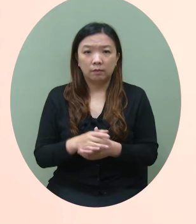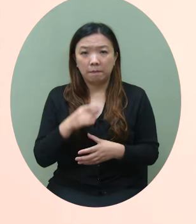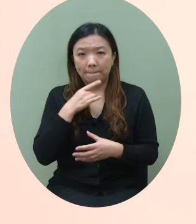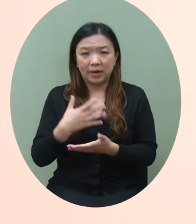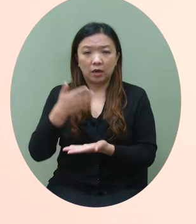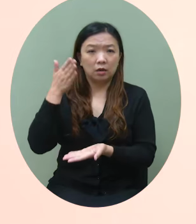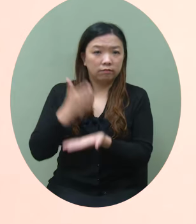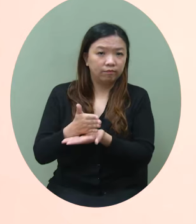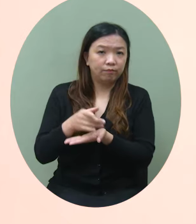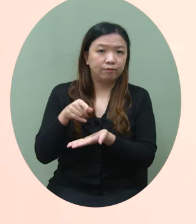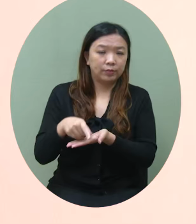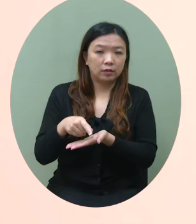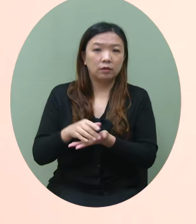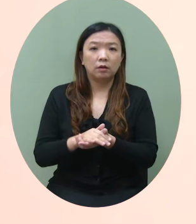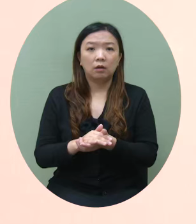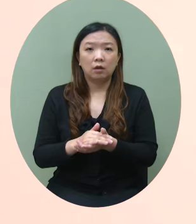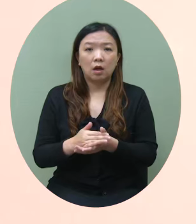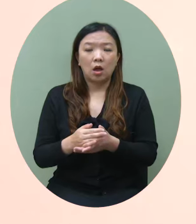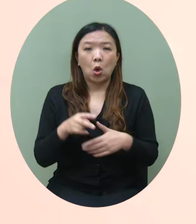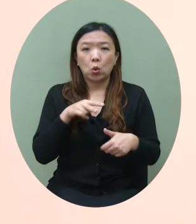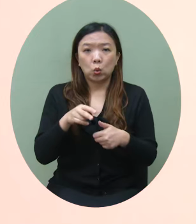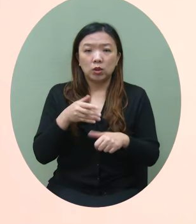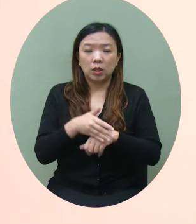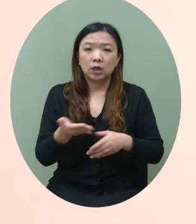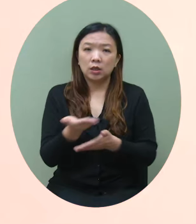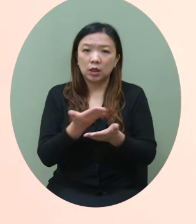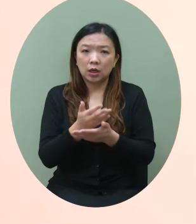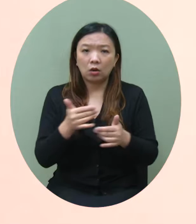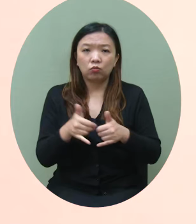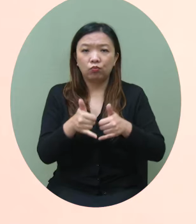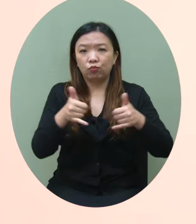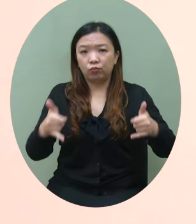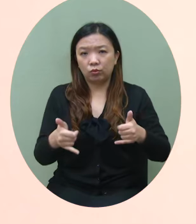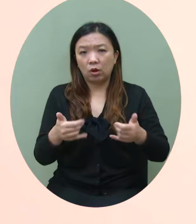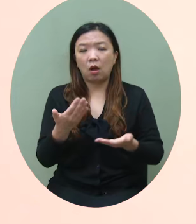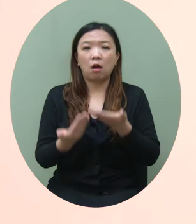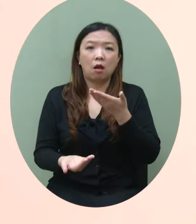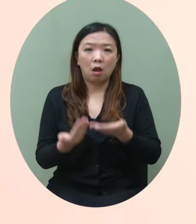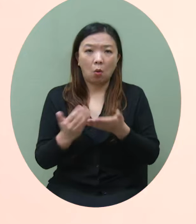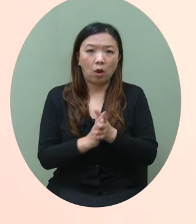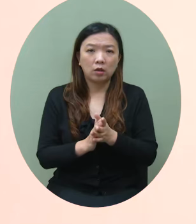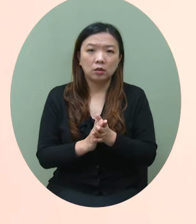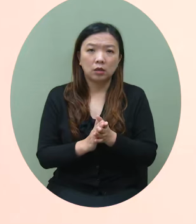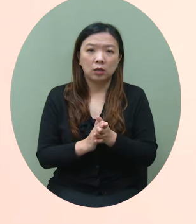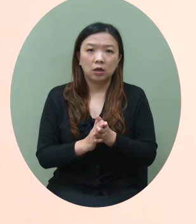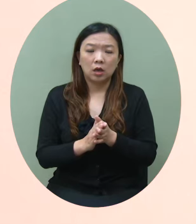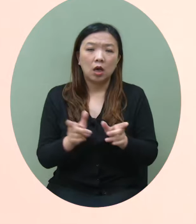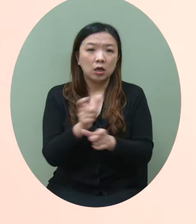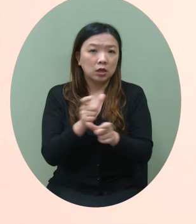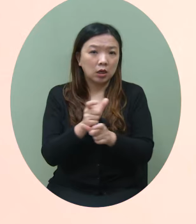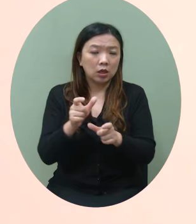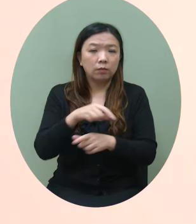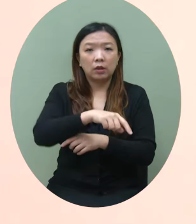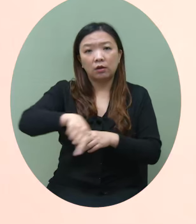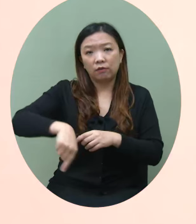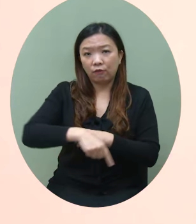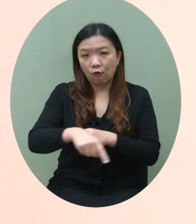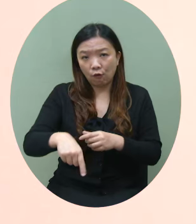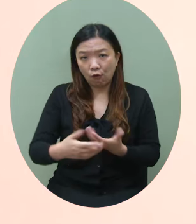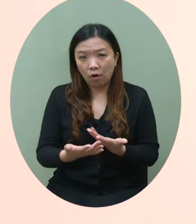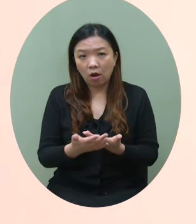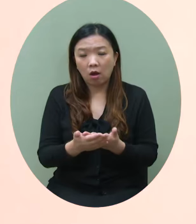我們在管制社交距離或者管制這些營業處所裏面的措施來